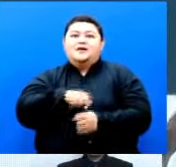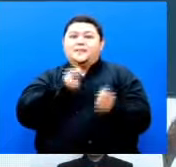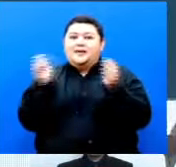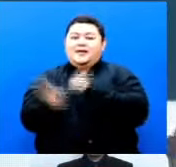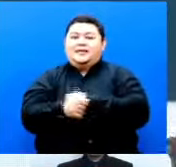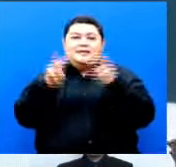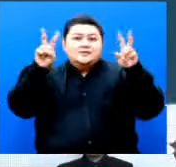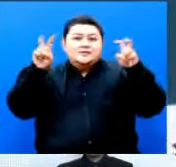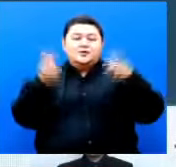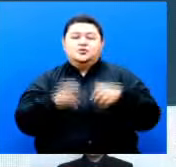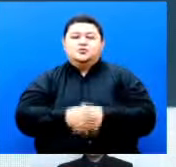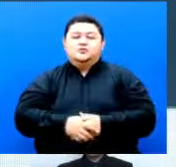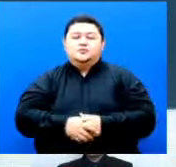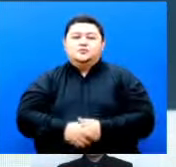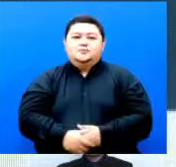segerabergantistatus.